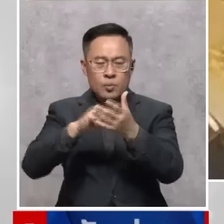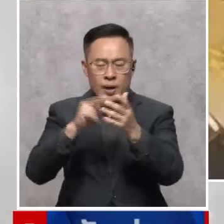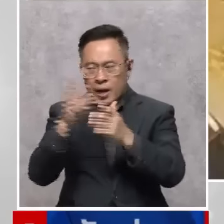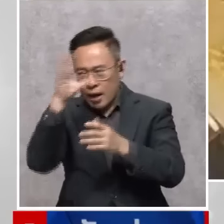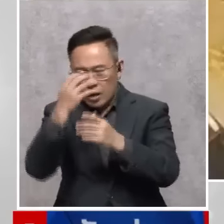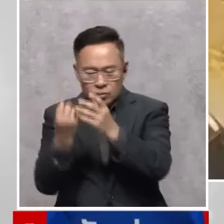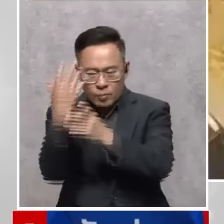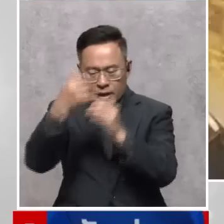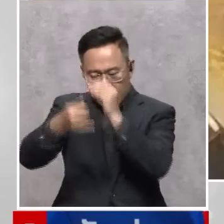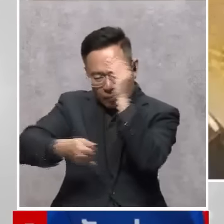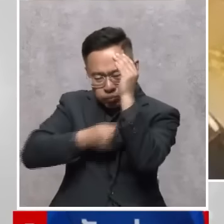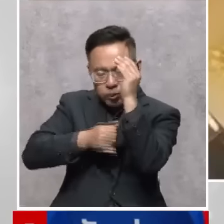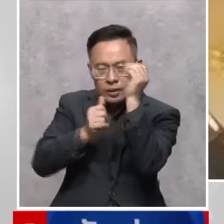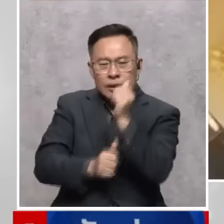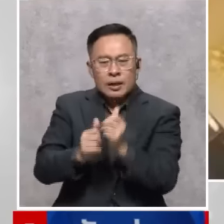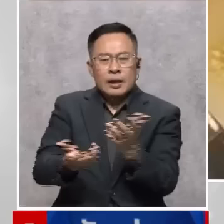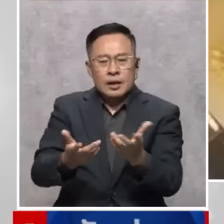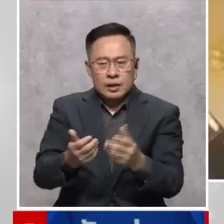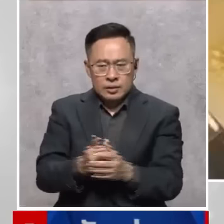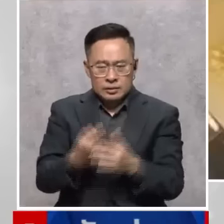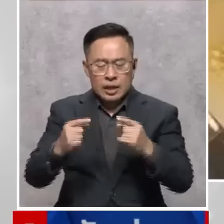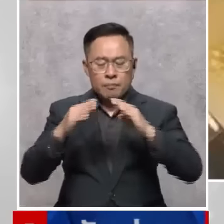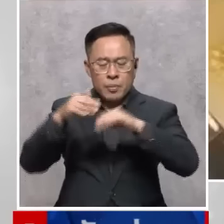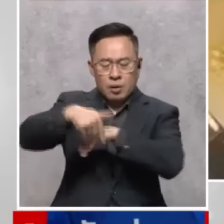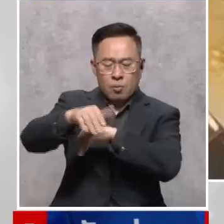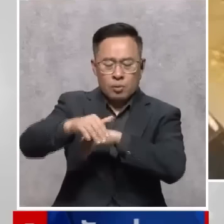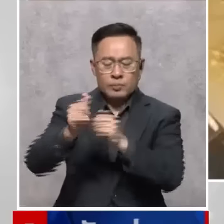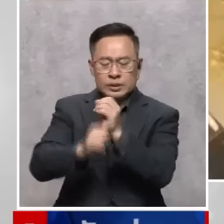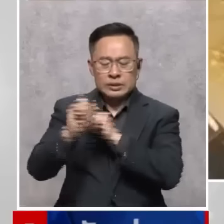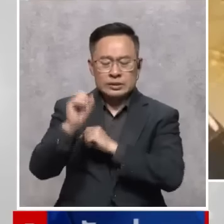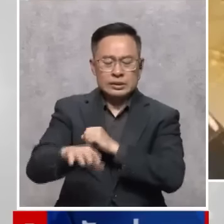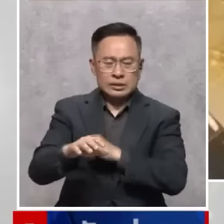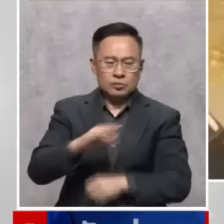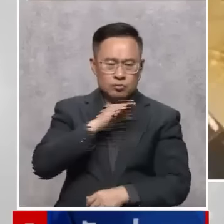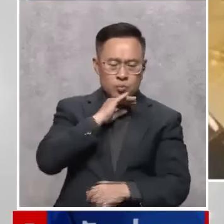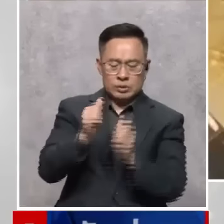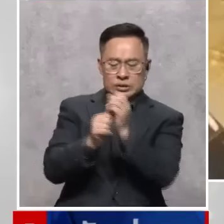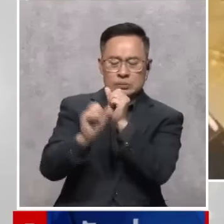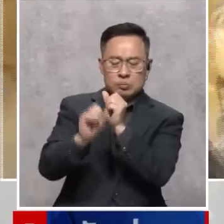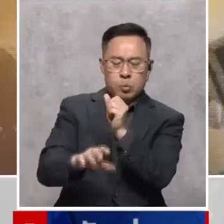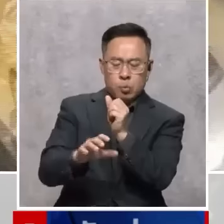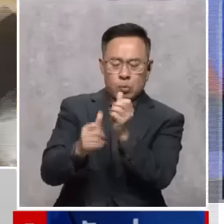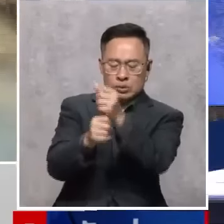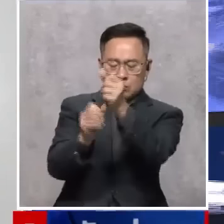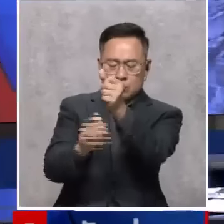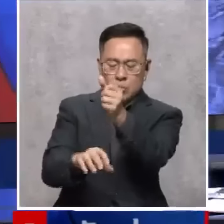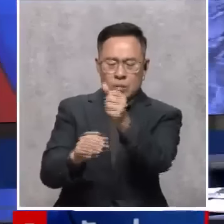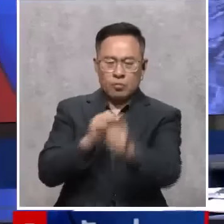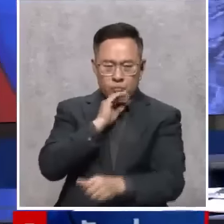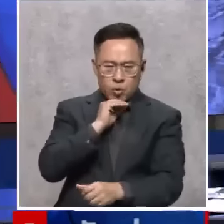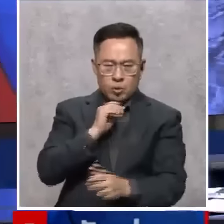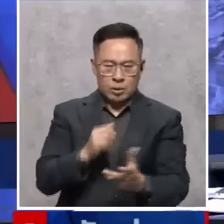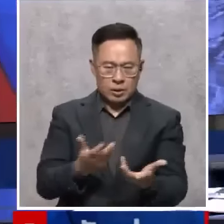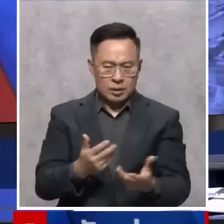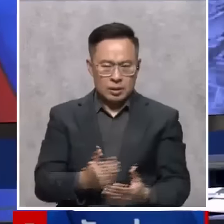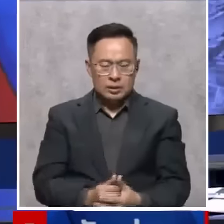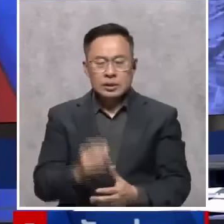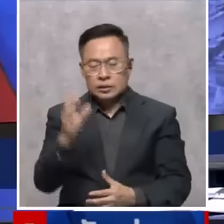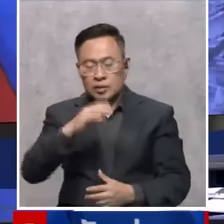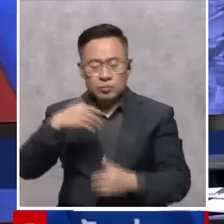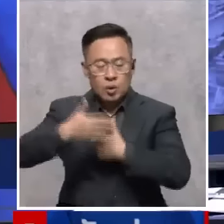อ่ะแบบนี้คือเจ้าของบ้านเขาก็เดือดร้อนอ่ะค่ะก็ฝากไว้นะถ้ามันไม่ไหวจริงๆเนี่ยอาจจะต้องแบบไปจุดอื่นหรือเปล่าไป